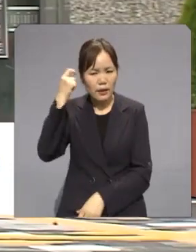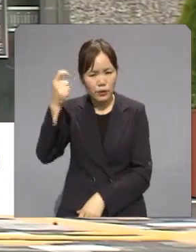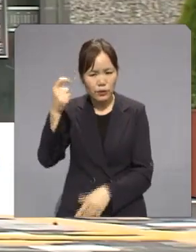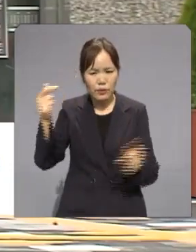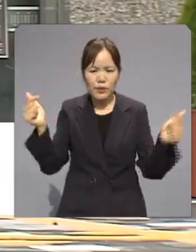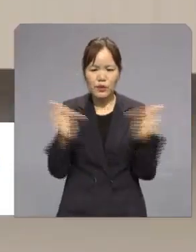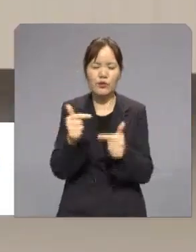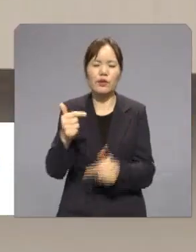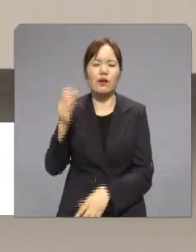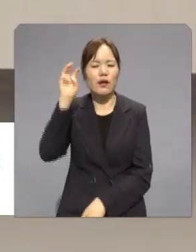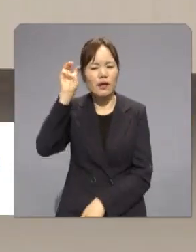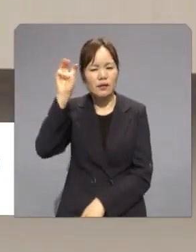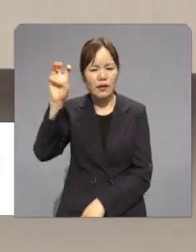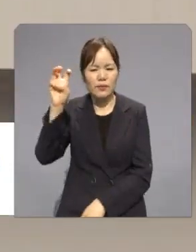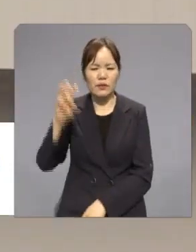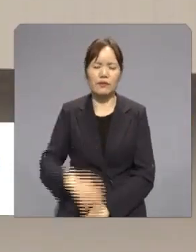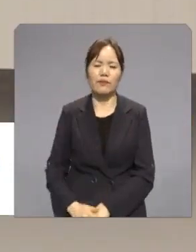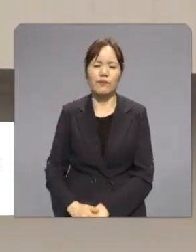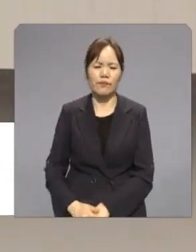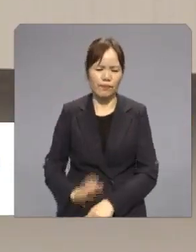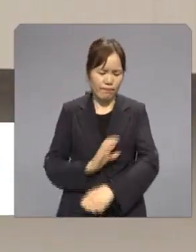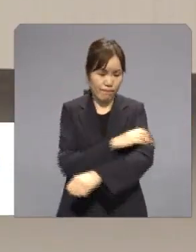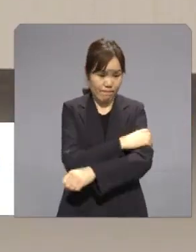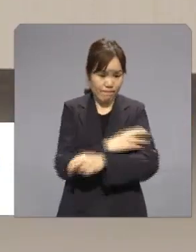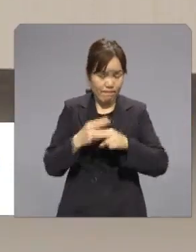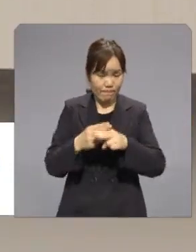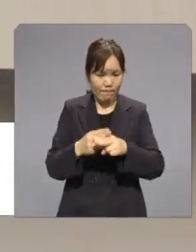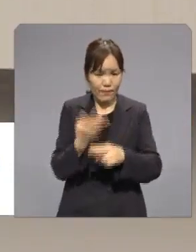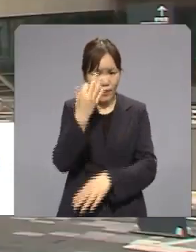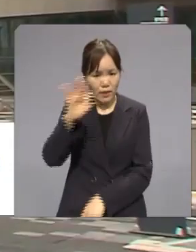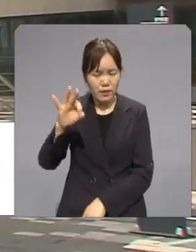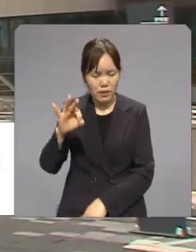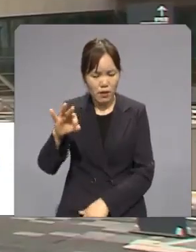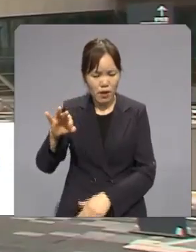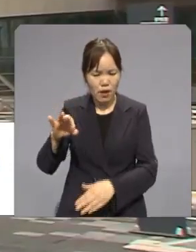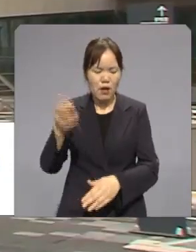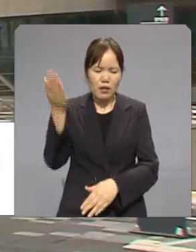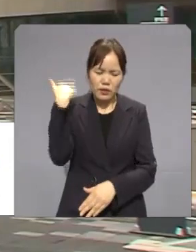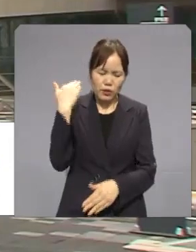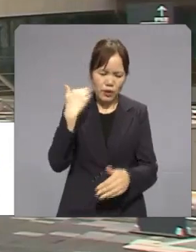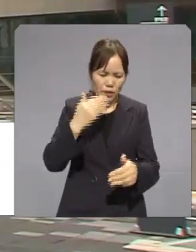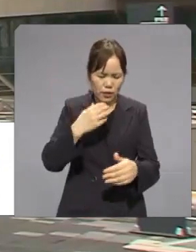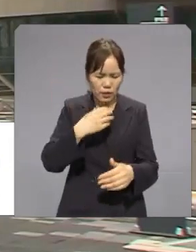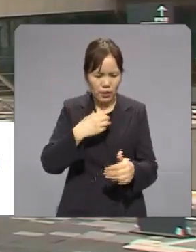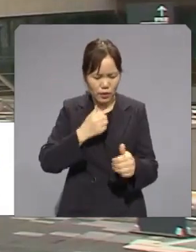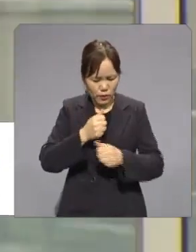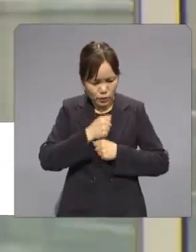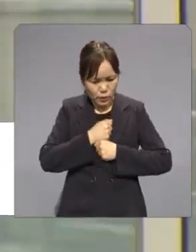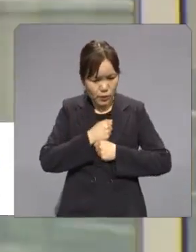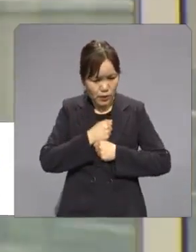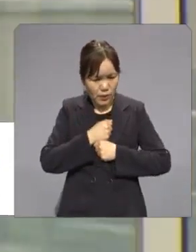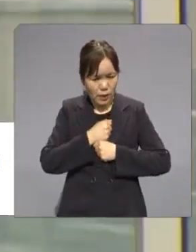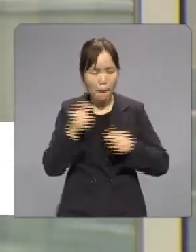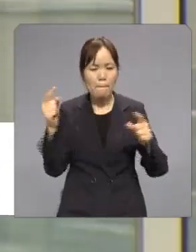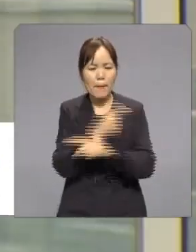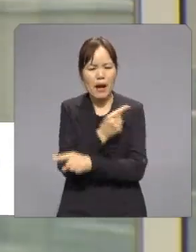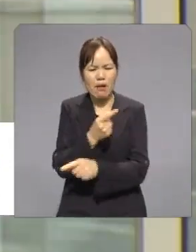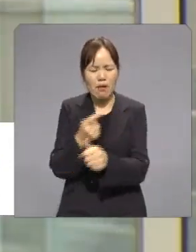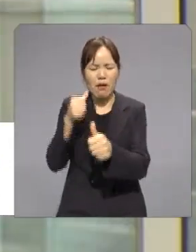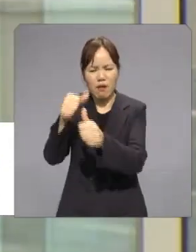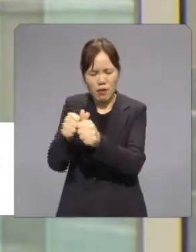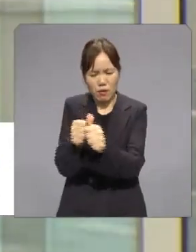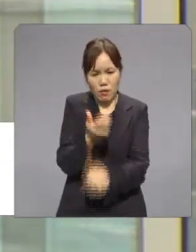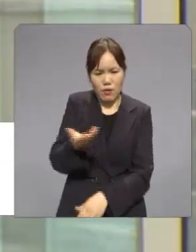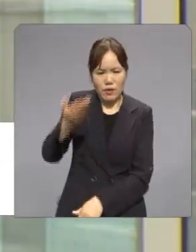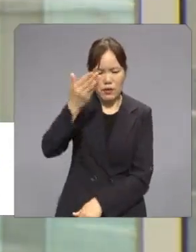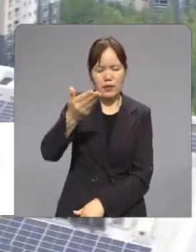단축됩니다 갑질 행위가 인정될 때에는 기존 주의에서 경고 이상 처분으로 처벌을 강화하고 피해자 일상